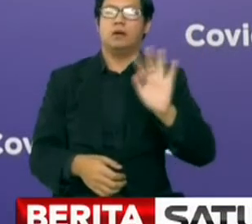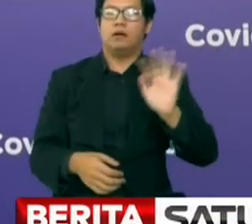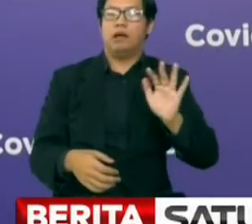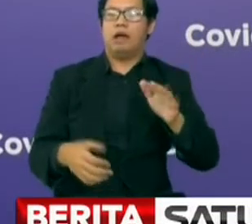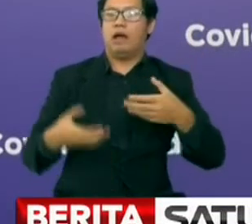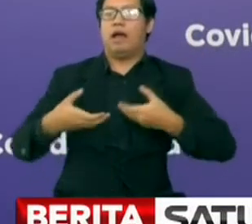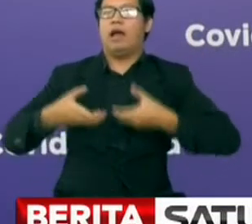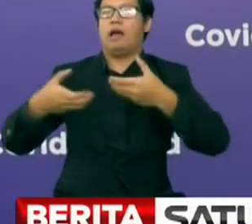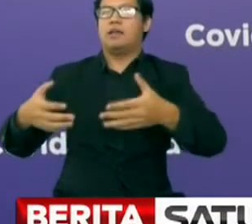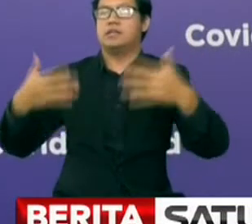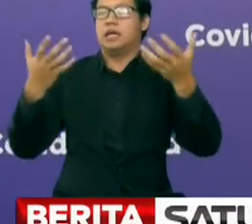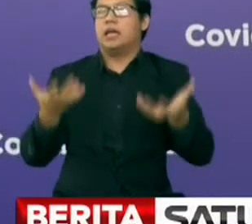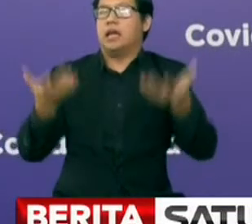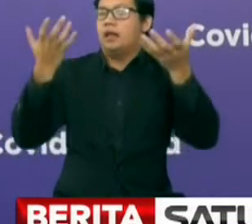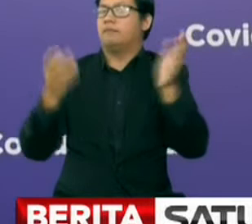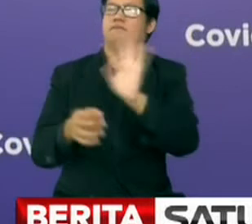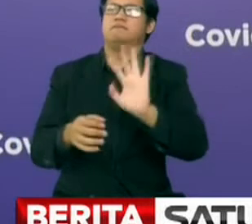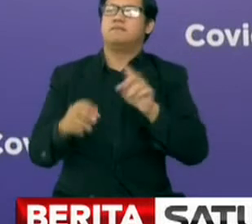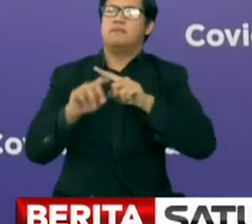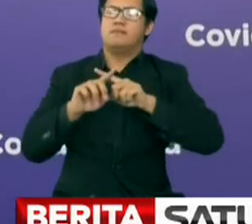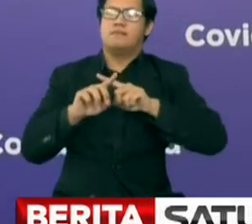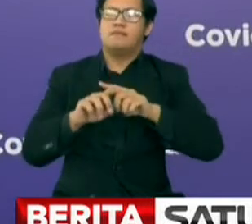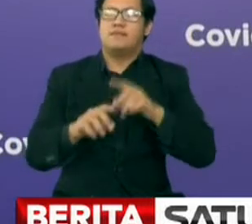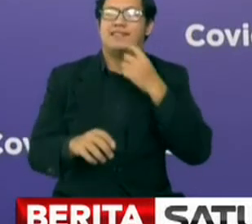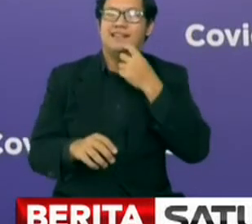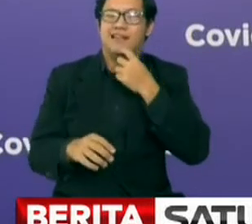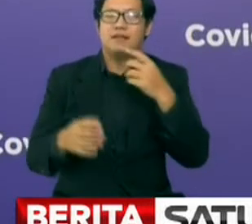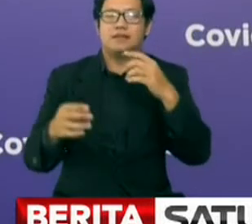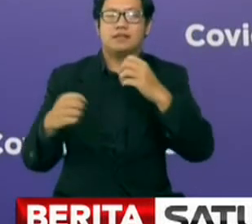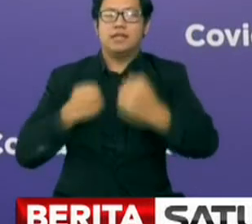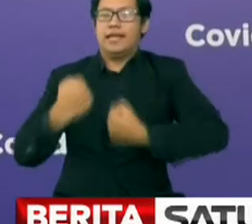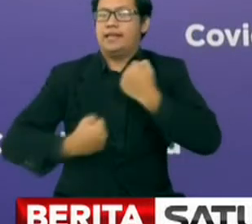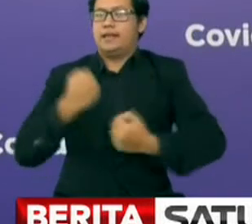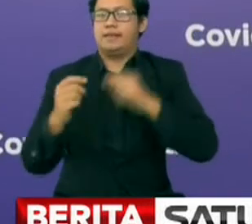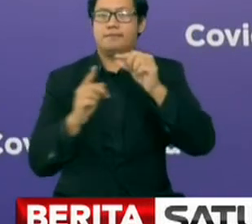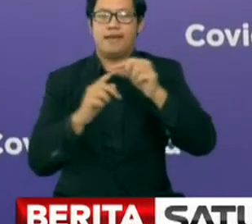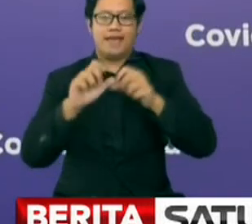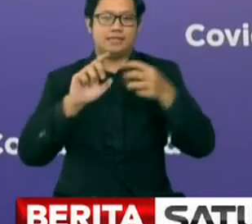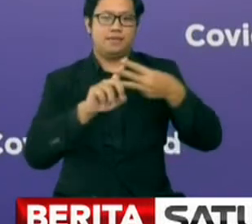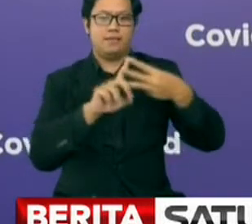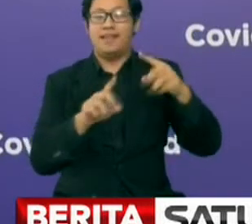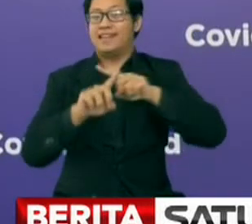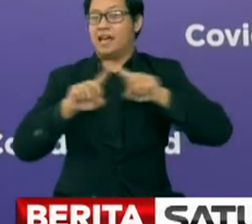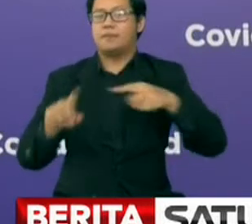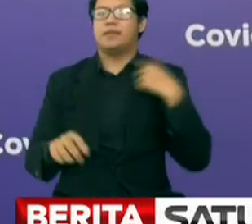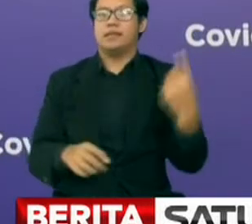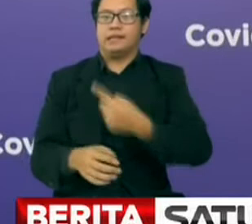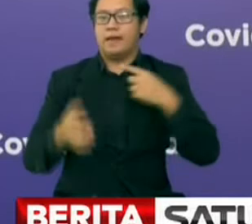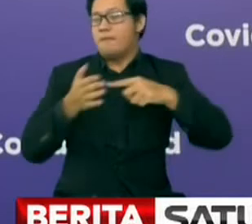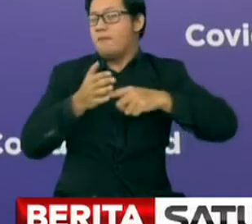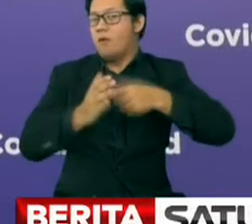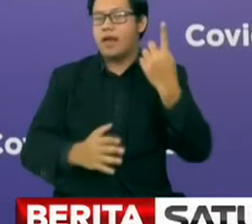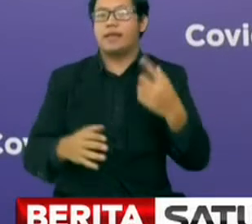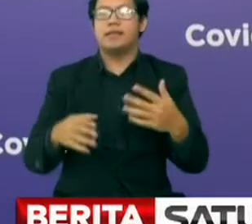sedikitpun terkait dengan kegiatan-kegiatan bsbb Namun kita sudah mulai